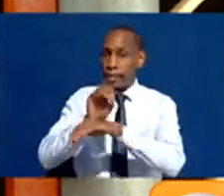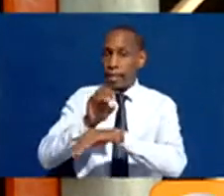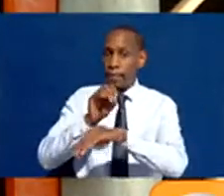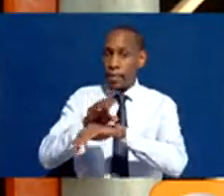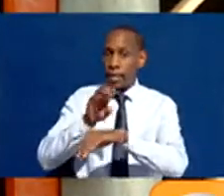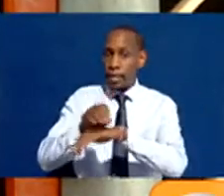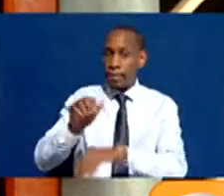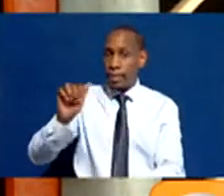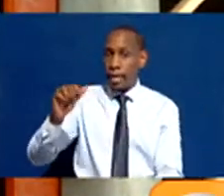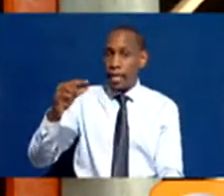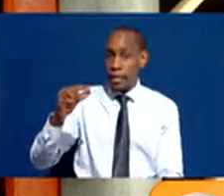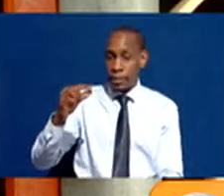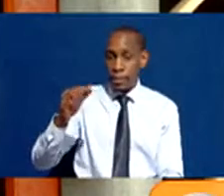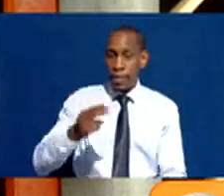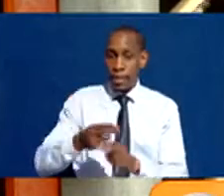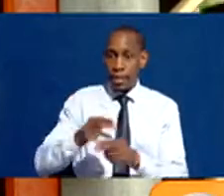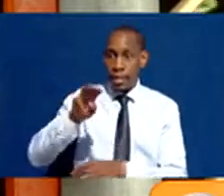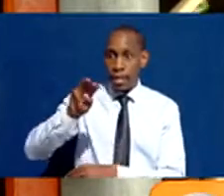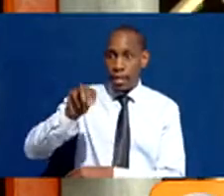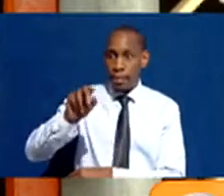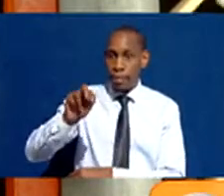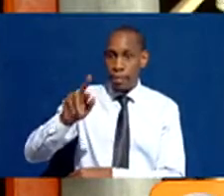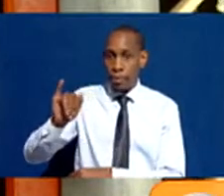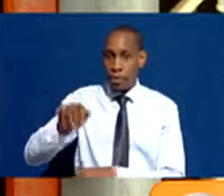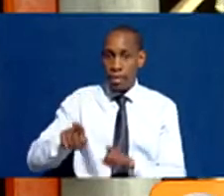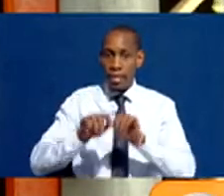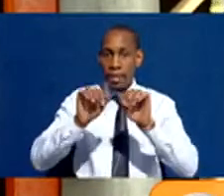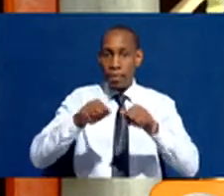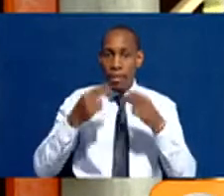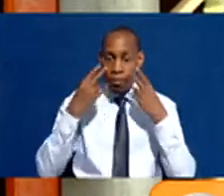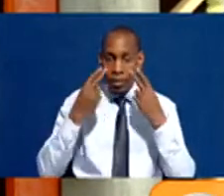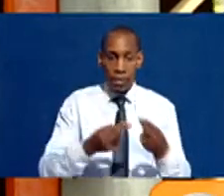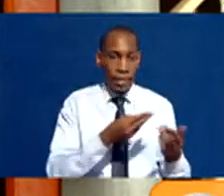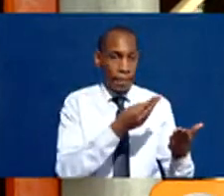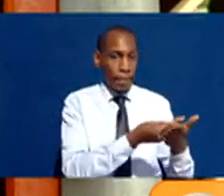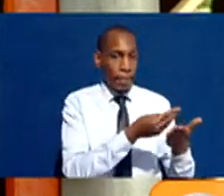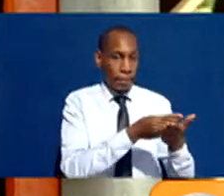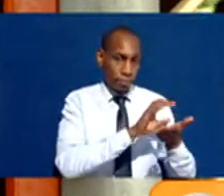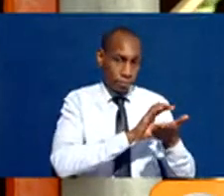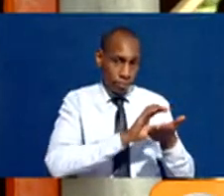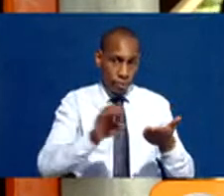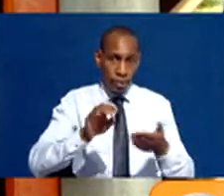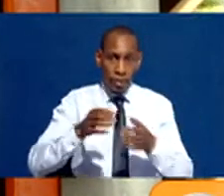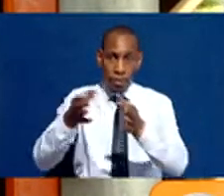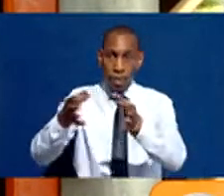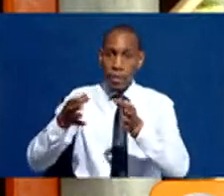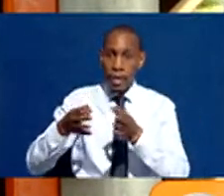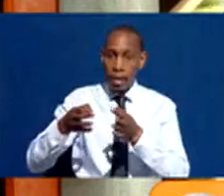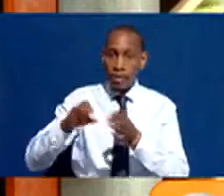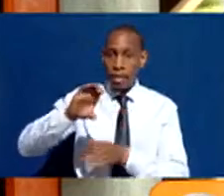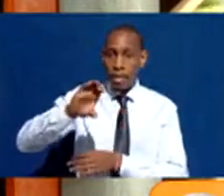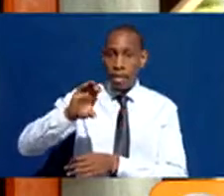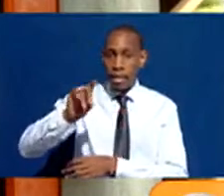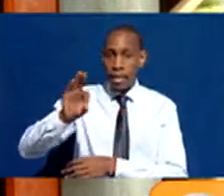kwa mwanasheria mkuu Justin Muturi ili kuona iwapo fedha zitatumwa kwenye akaunti za CDF